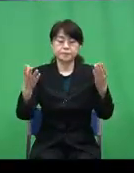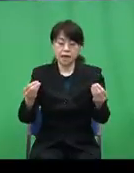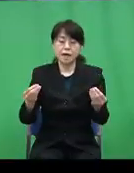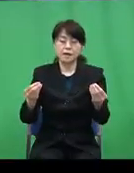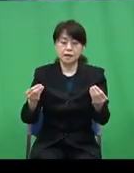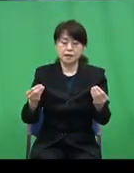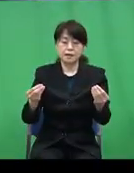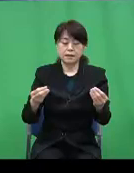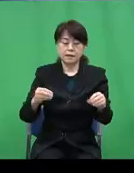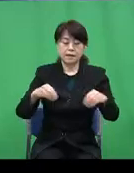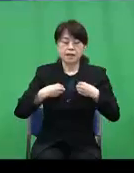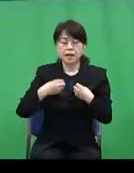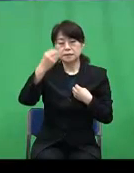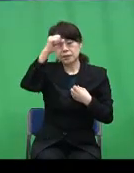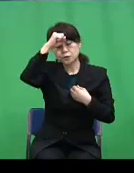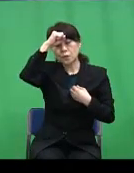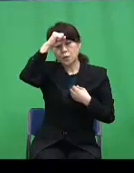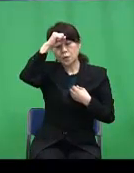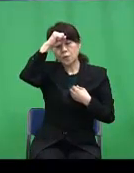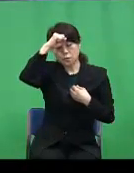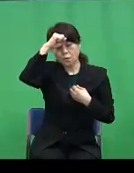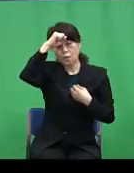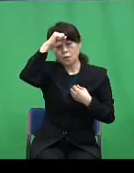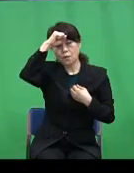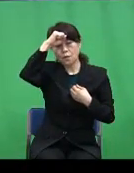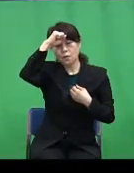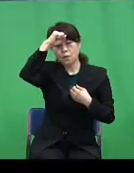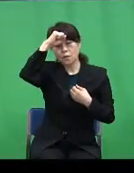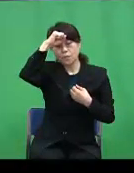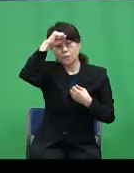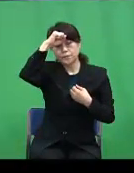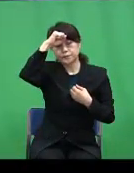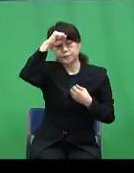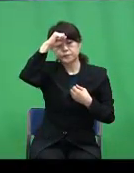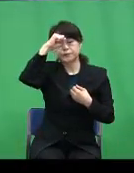症、広い意味ではまさに感染症の一つでありますから、